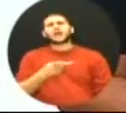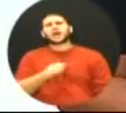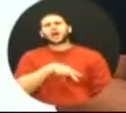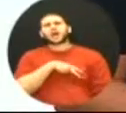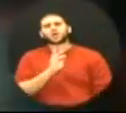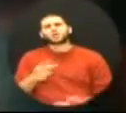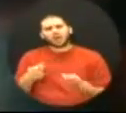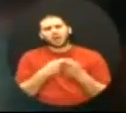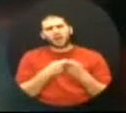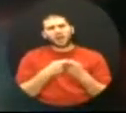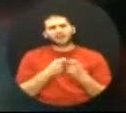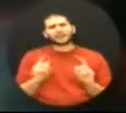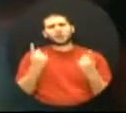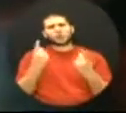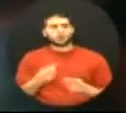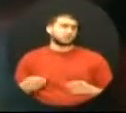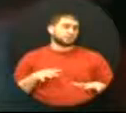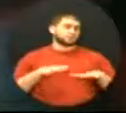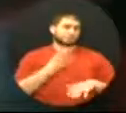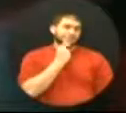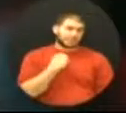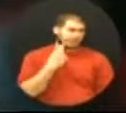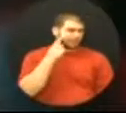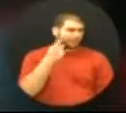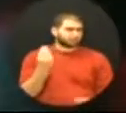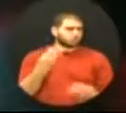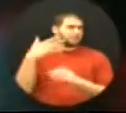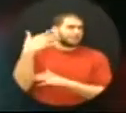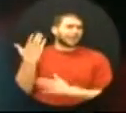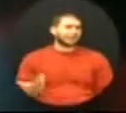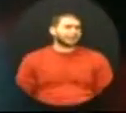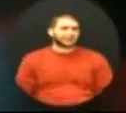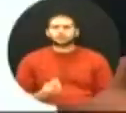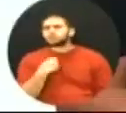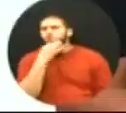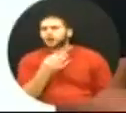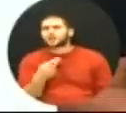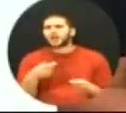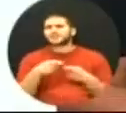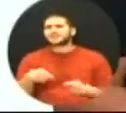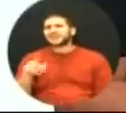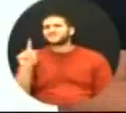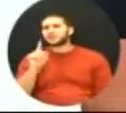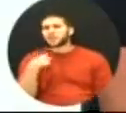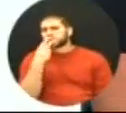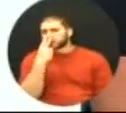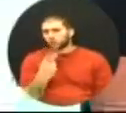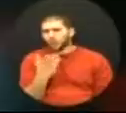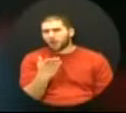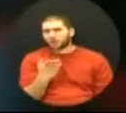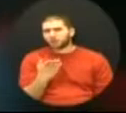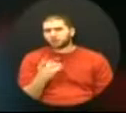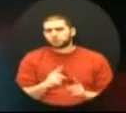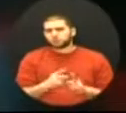אחריות ולארגן את האירוע הזה? קודם כל ממשלת ישראל, בעיניי זה דבר ממלכתי. אז אני שואל אותך, חברת הכנסת ורבין, אני רואה שאת